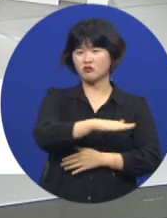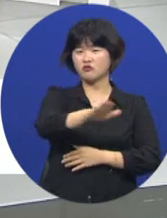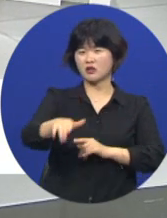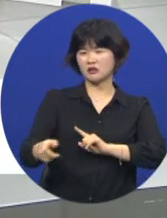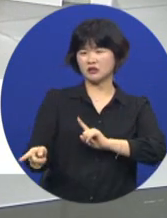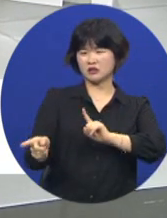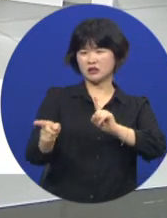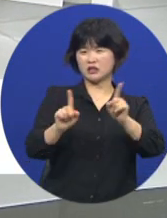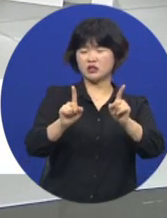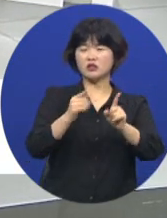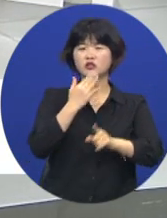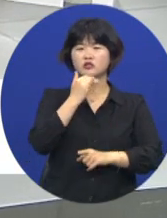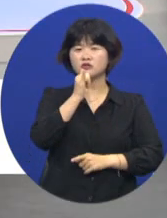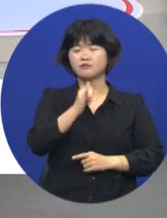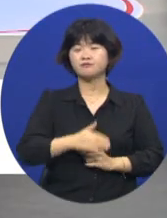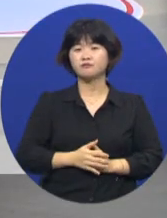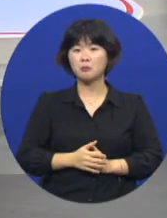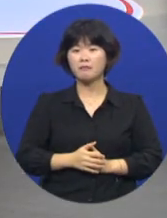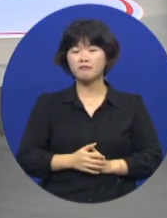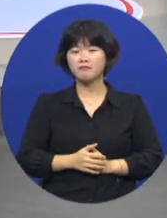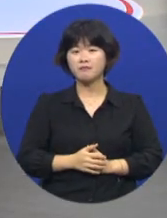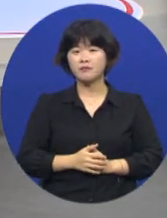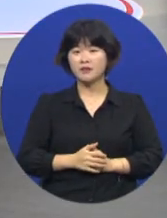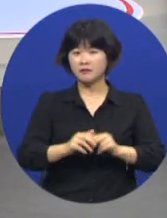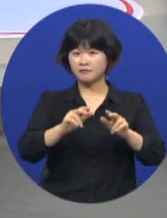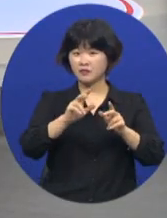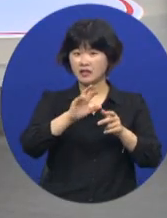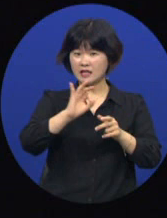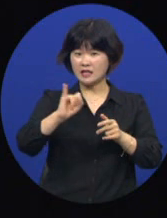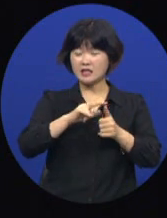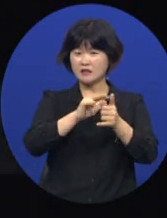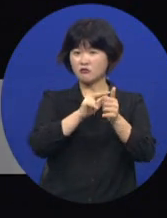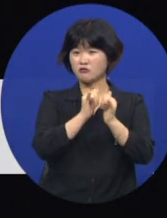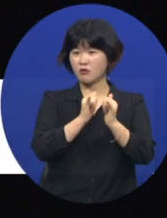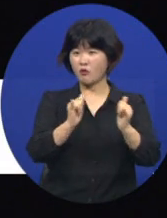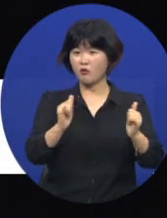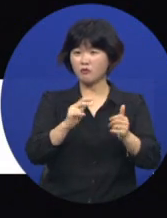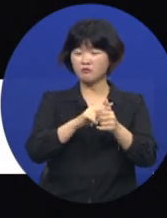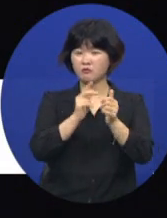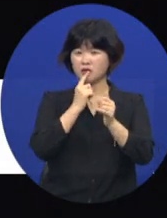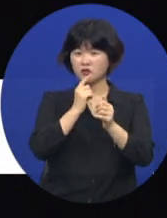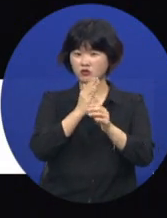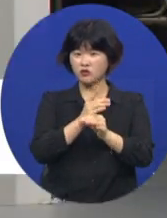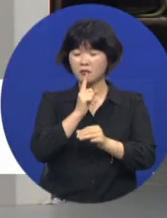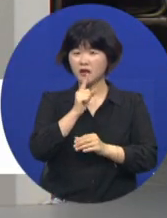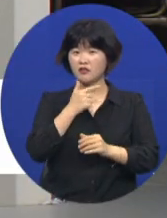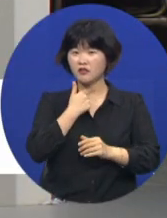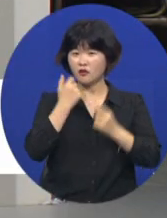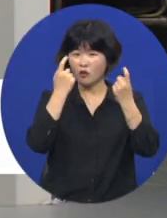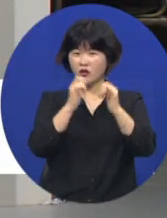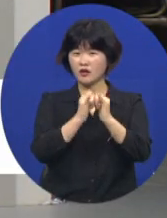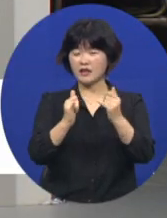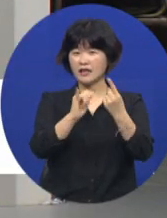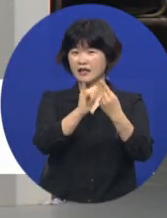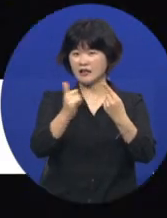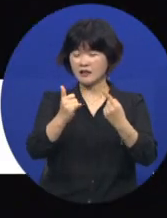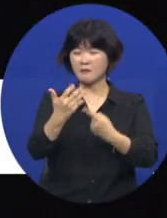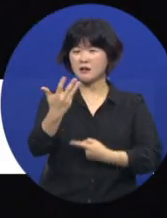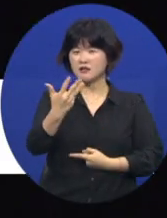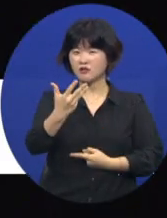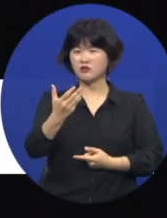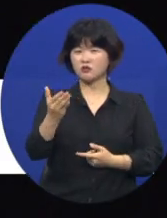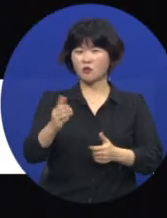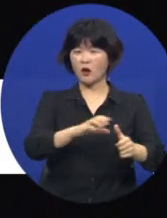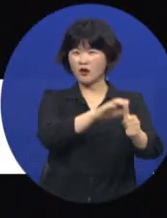그것만 우리가 치유하는 이재명 더불어민주당 대선 후보가 제시한 관광객 1인당 8천 원